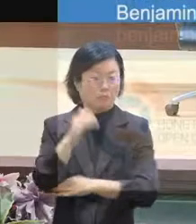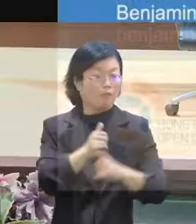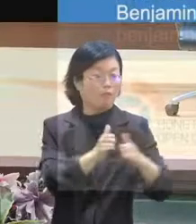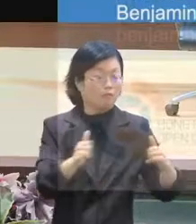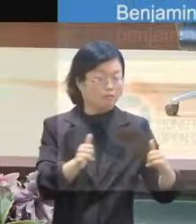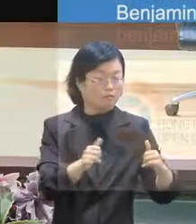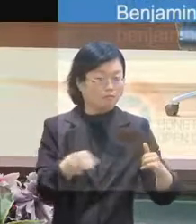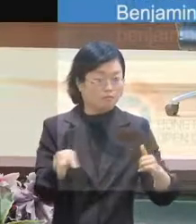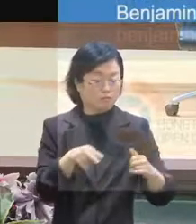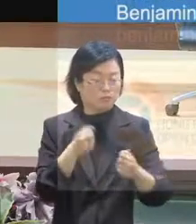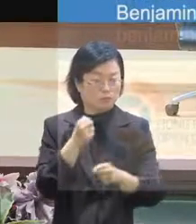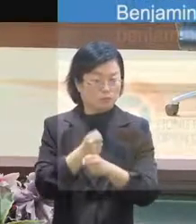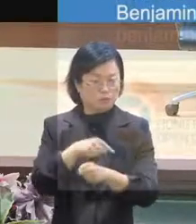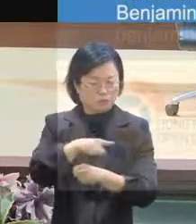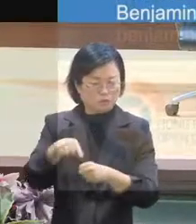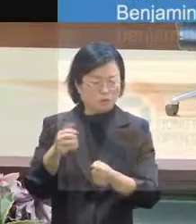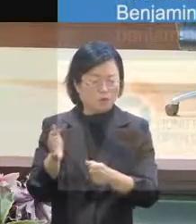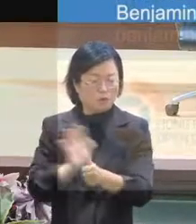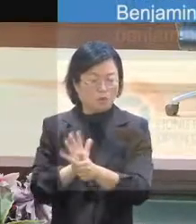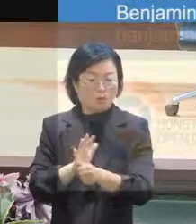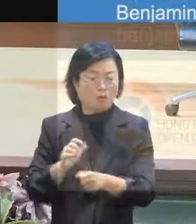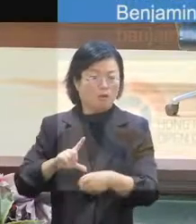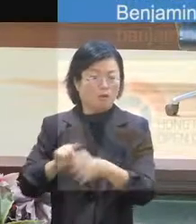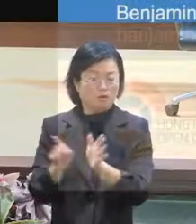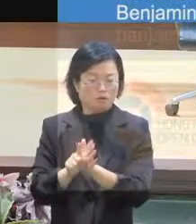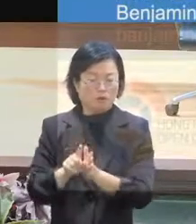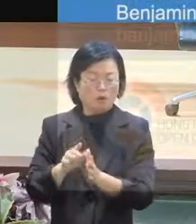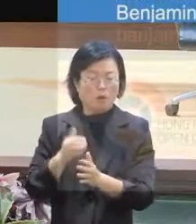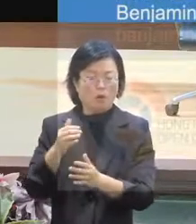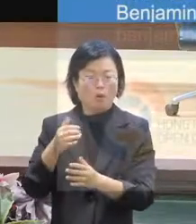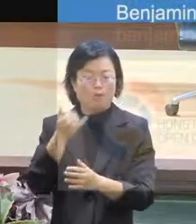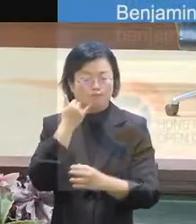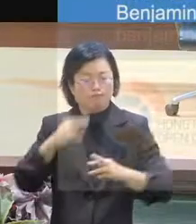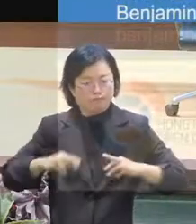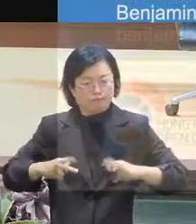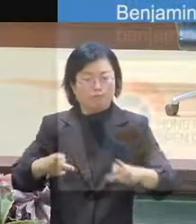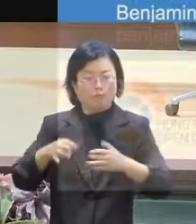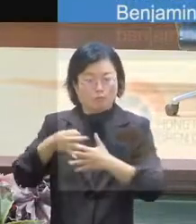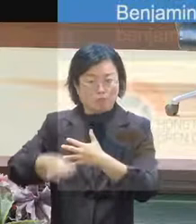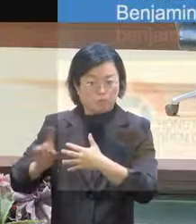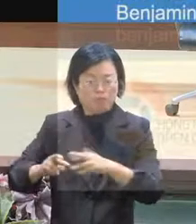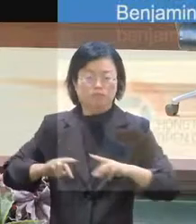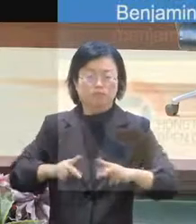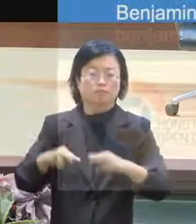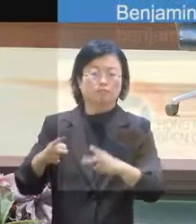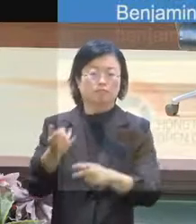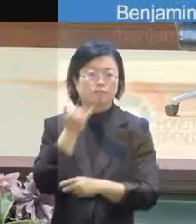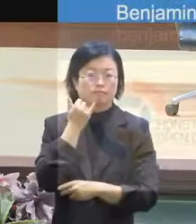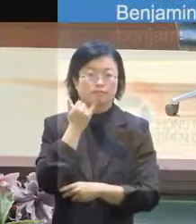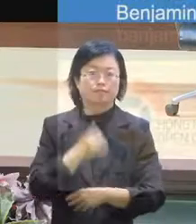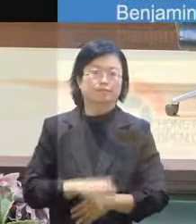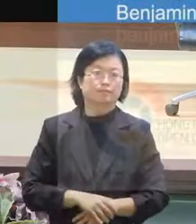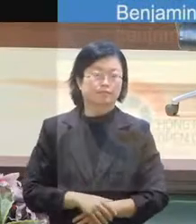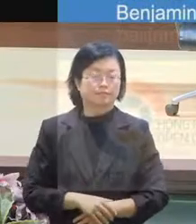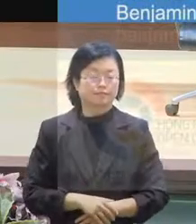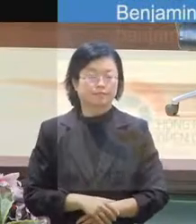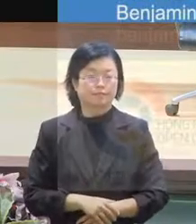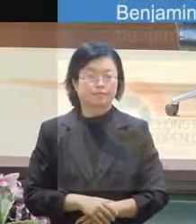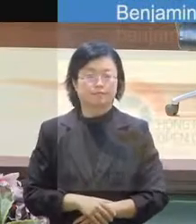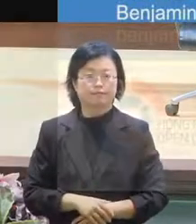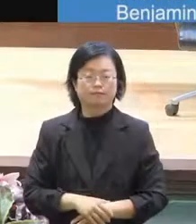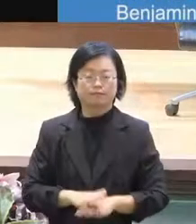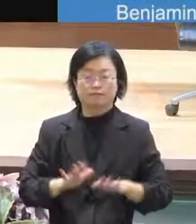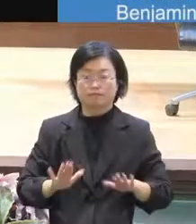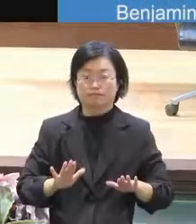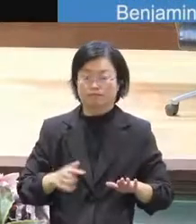呢，能够在哪些方面去做一些改进和突破。那么接下来时间我就想和大家来分